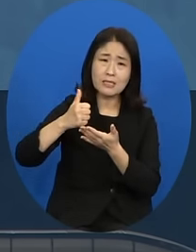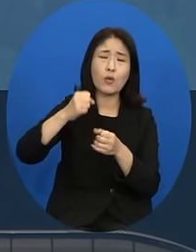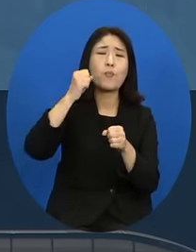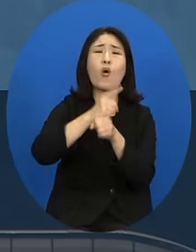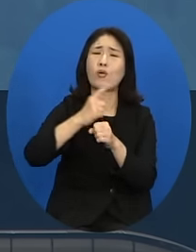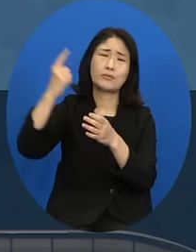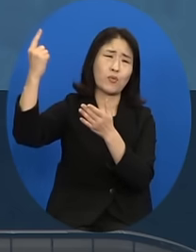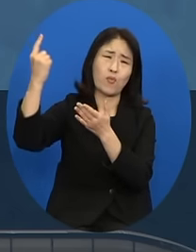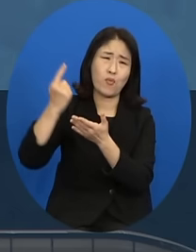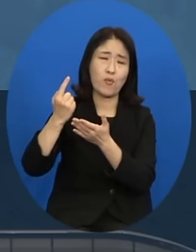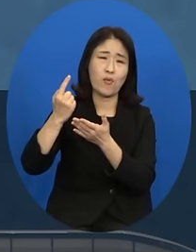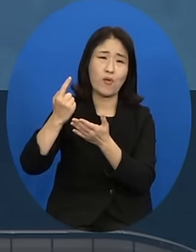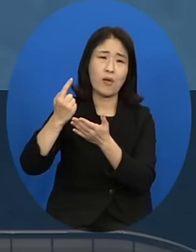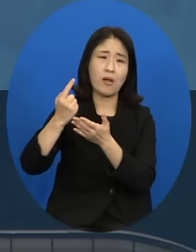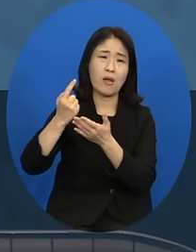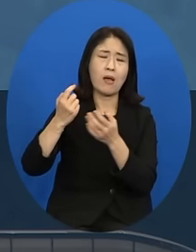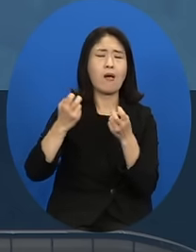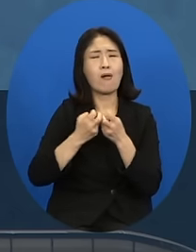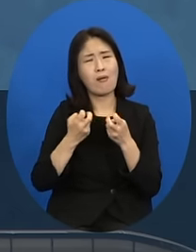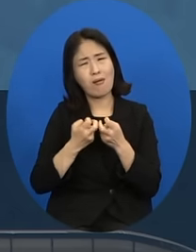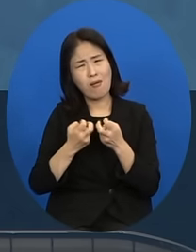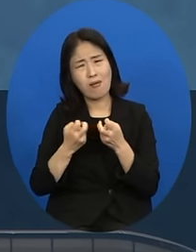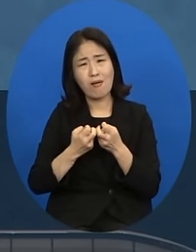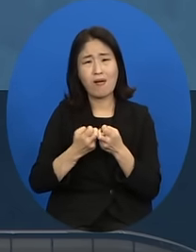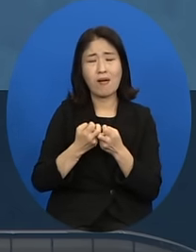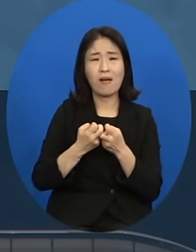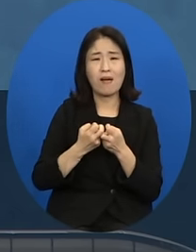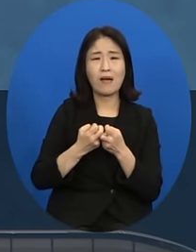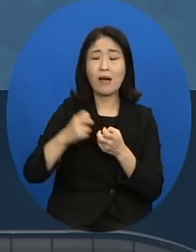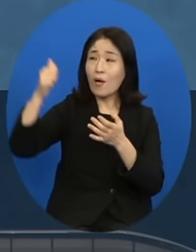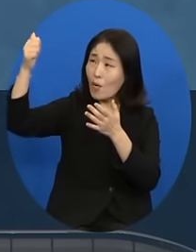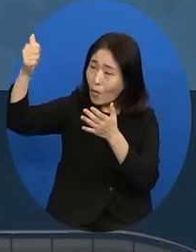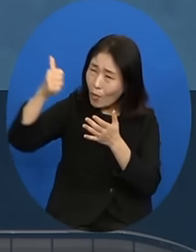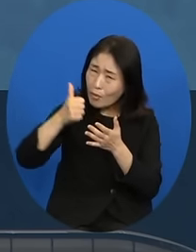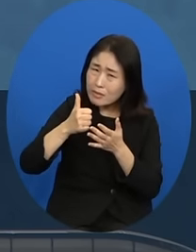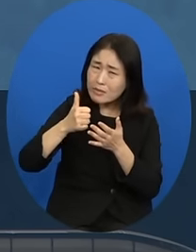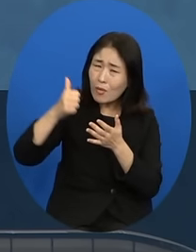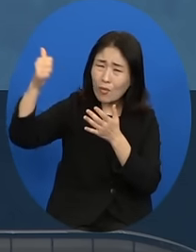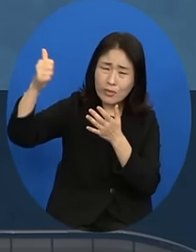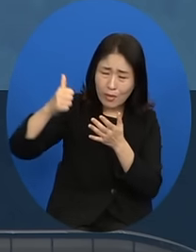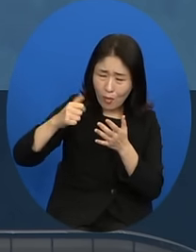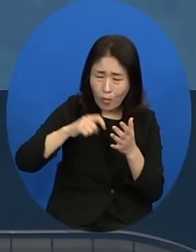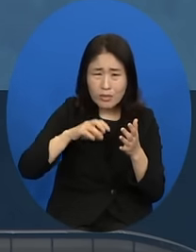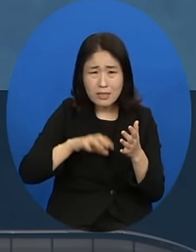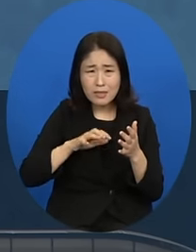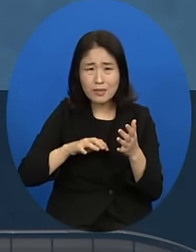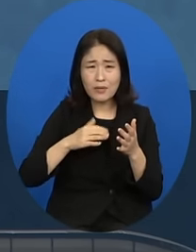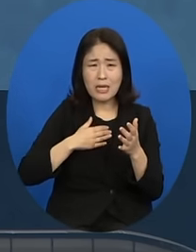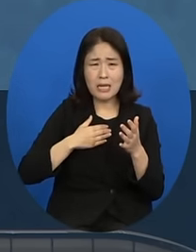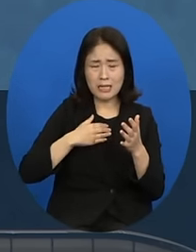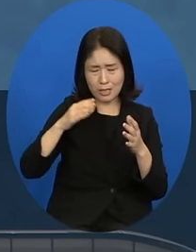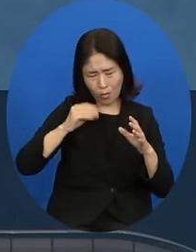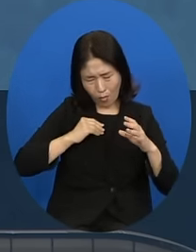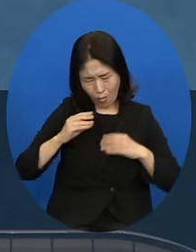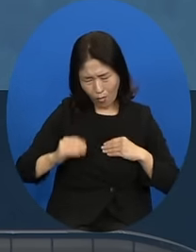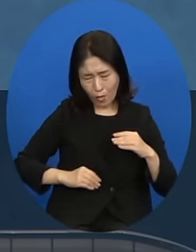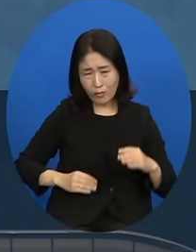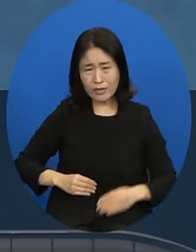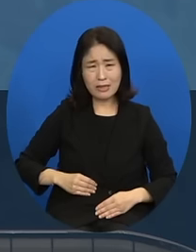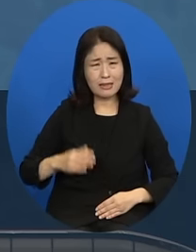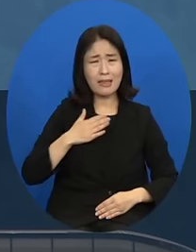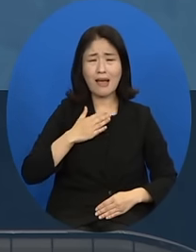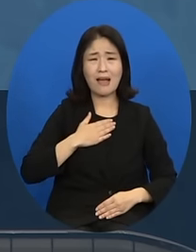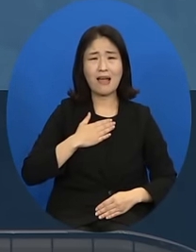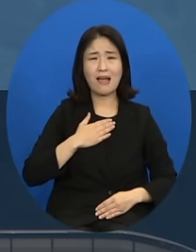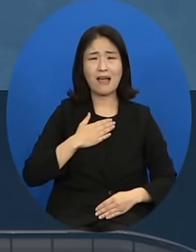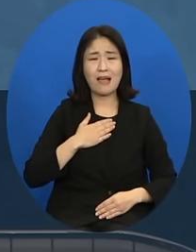벌써 오시네. 이를 어찌노? 어딜 들어오실랄꼬? 이 얼굴, 이 꼴, 이 손.